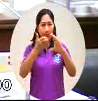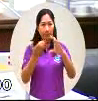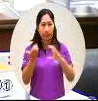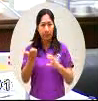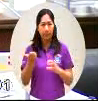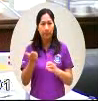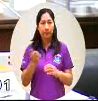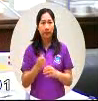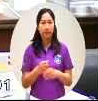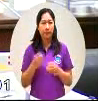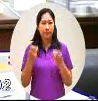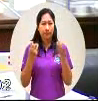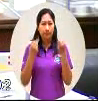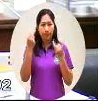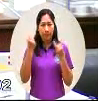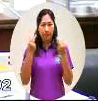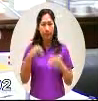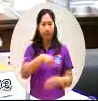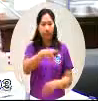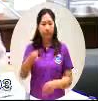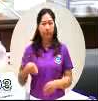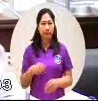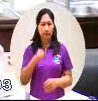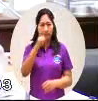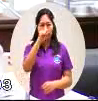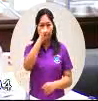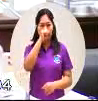弟兄姐妹，大家好。